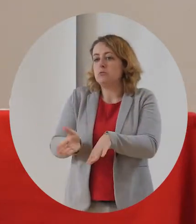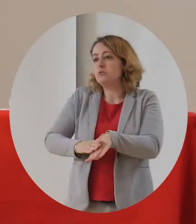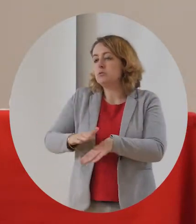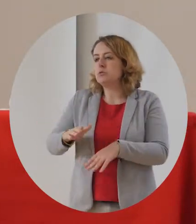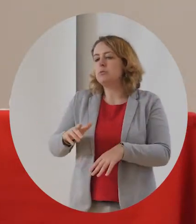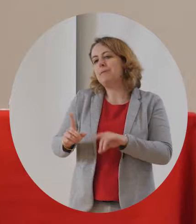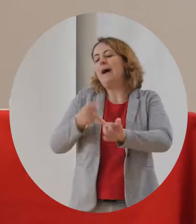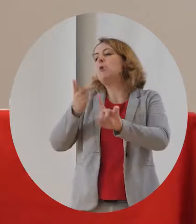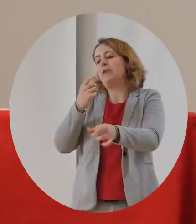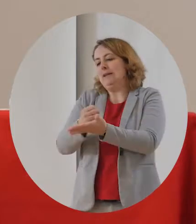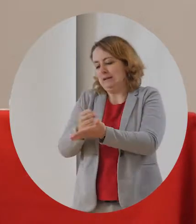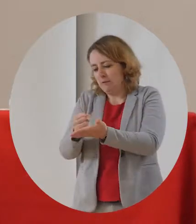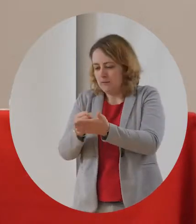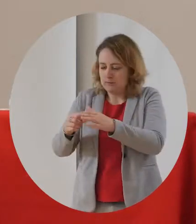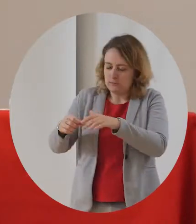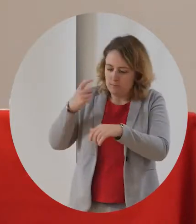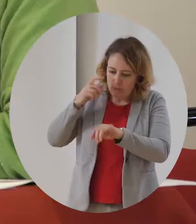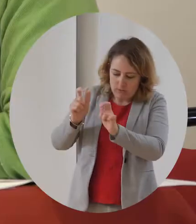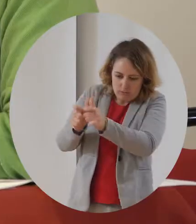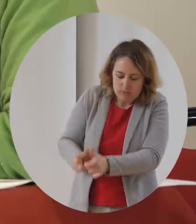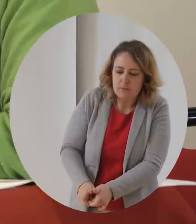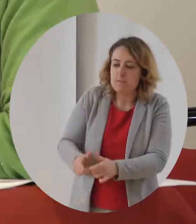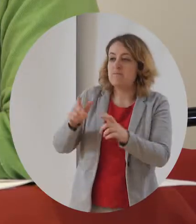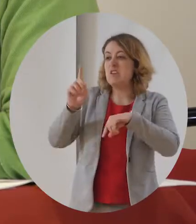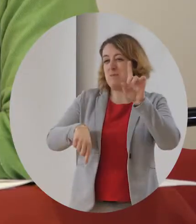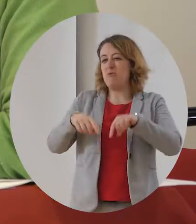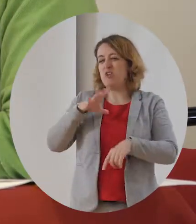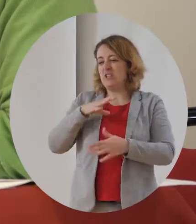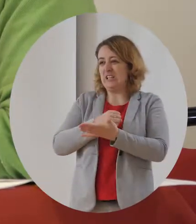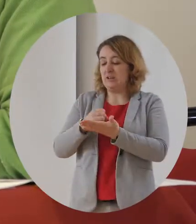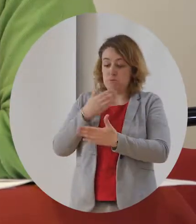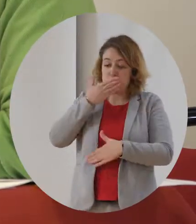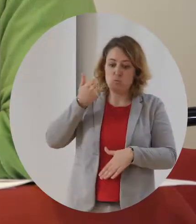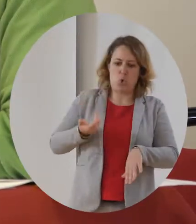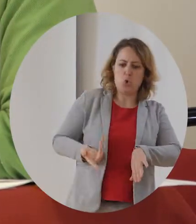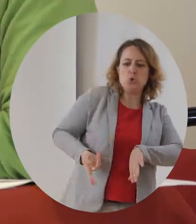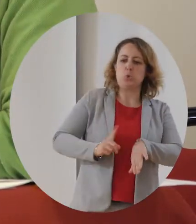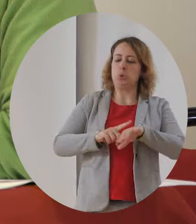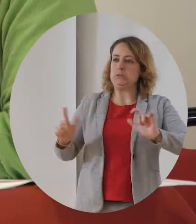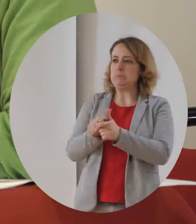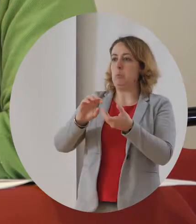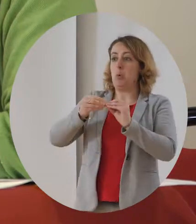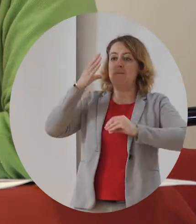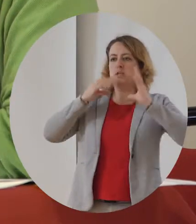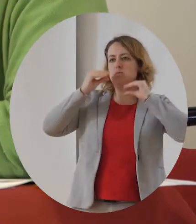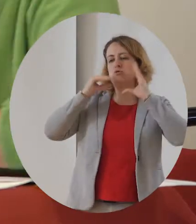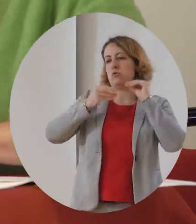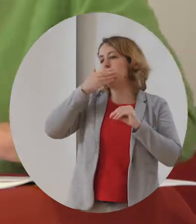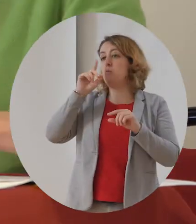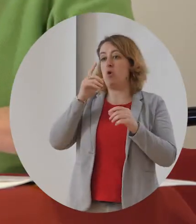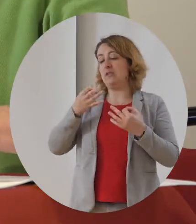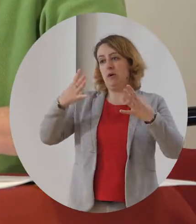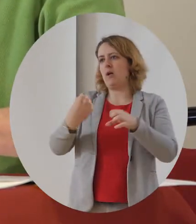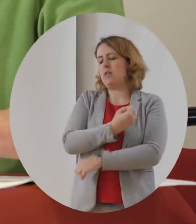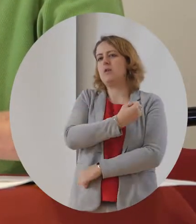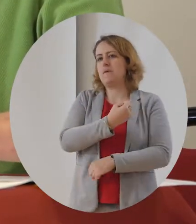c'est jamais inutile de faire des examens, mais c'est vrai que des fois, déceler tout de suite les troubles vestibulaires ferait gagner du temps.